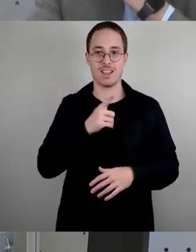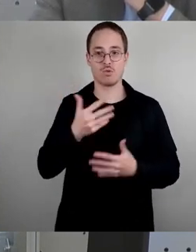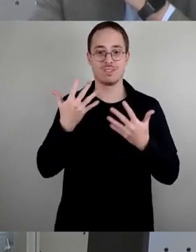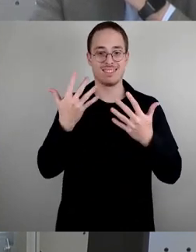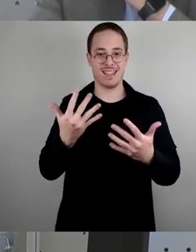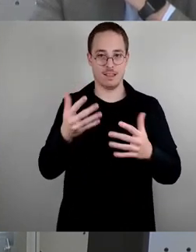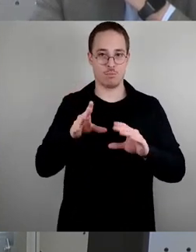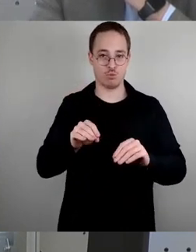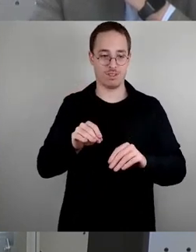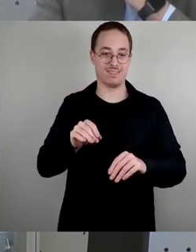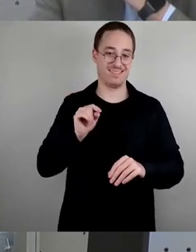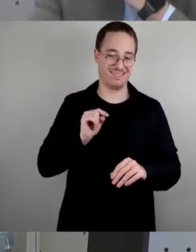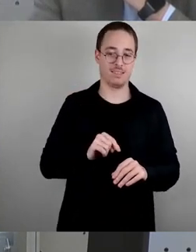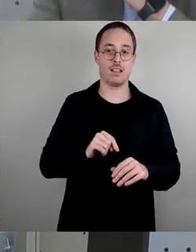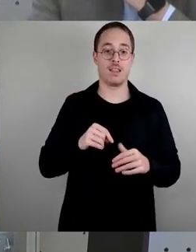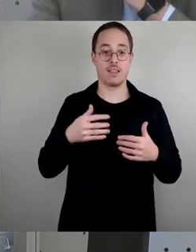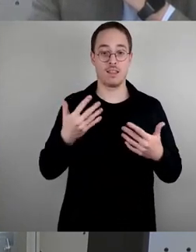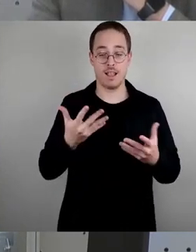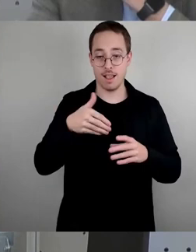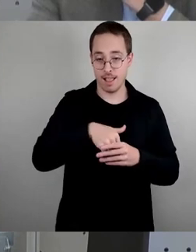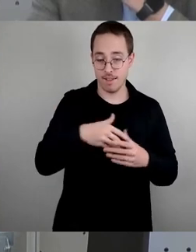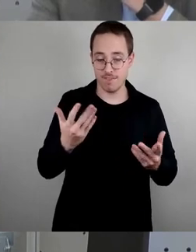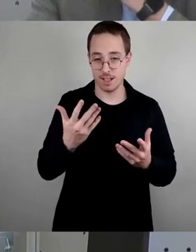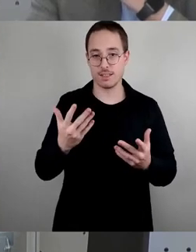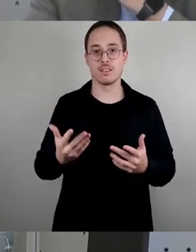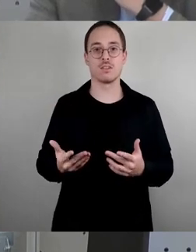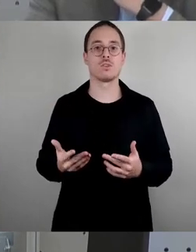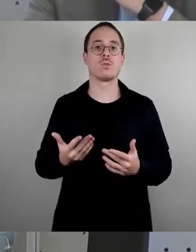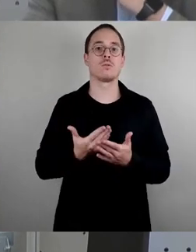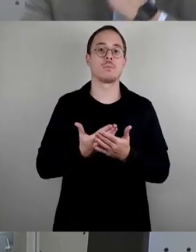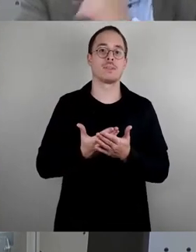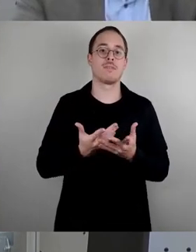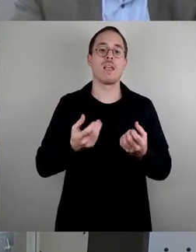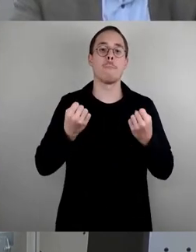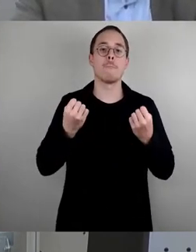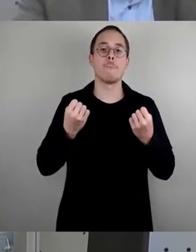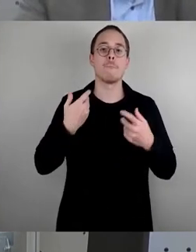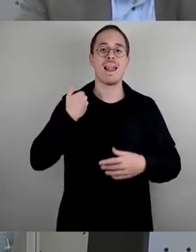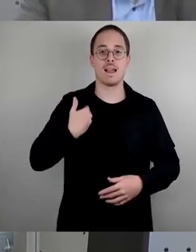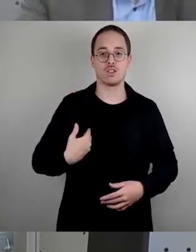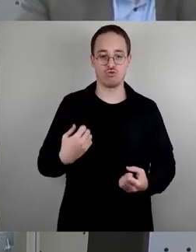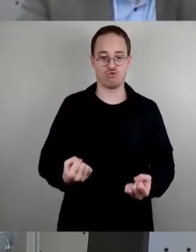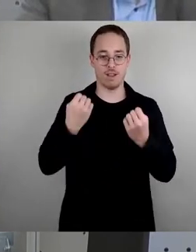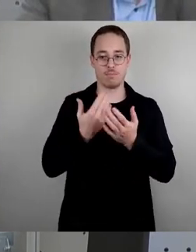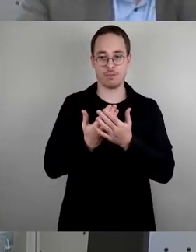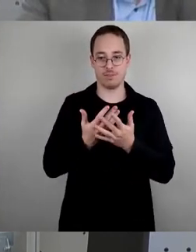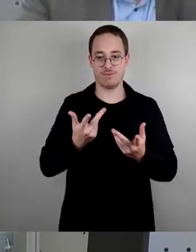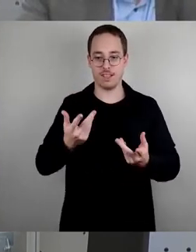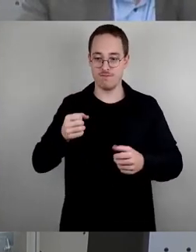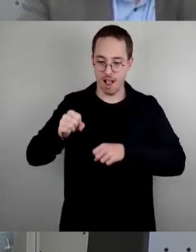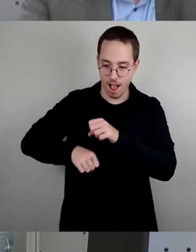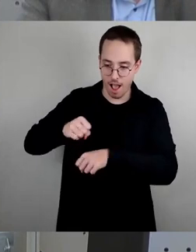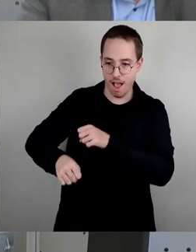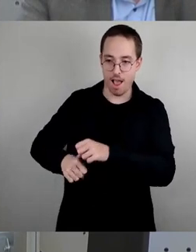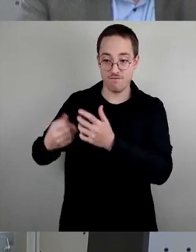bei welcher Verkehrsstärke im Autoverkehr ist welche Führungsform im Radverkehr die angemessene. Und dort gibt es eigentlich die klare Aussage